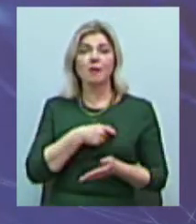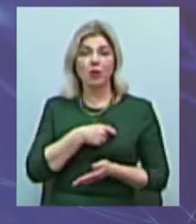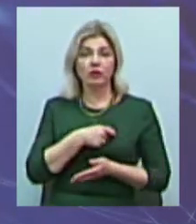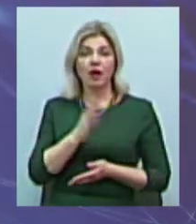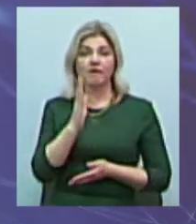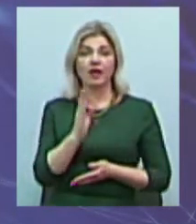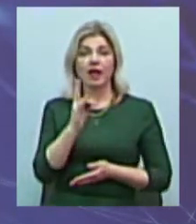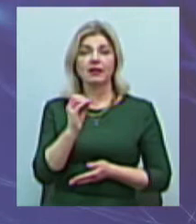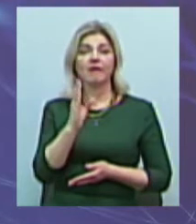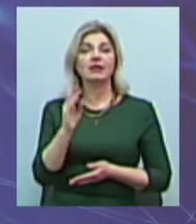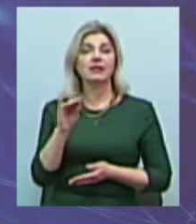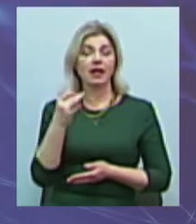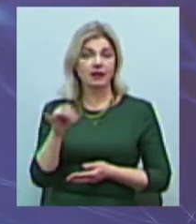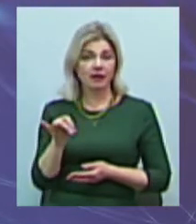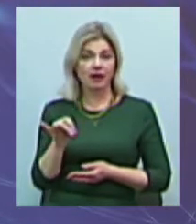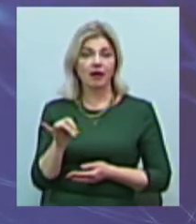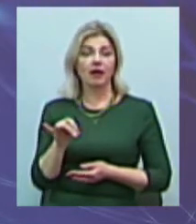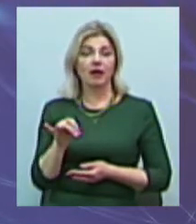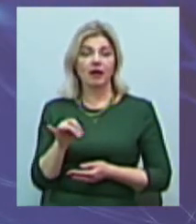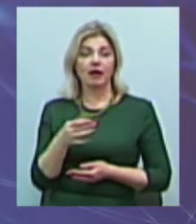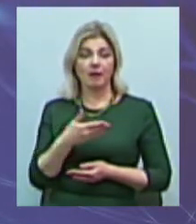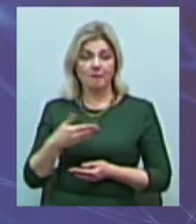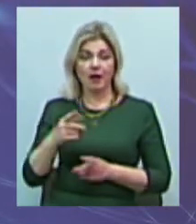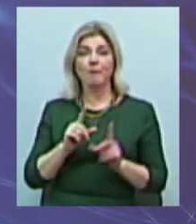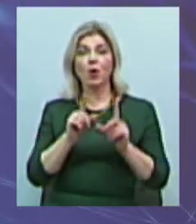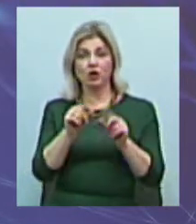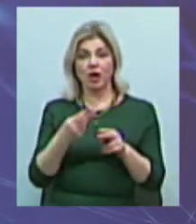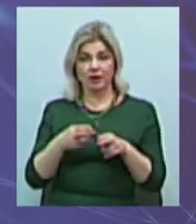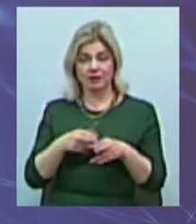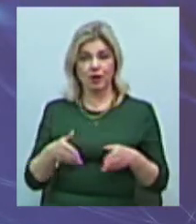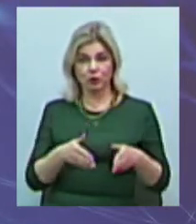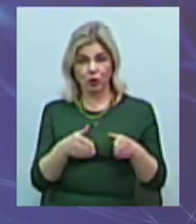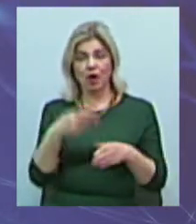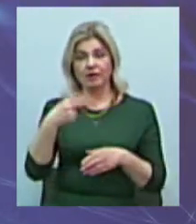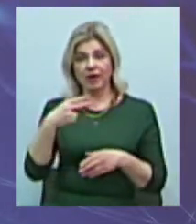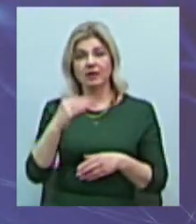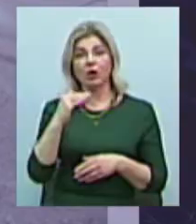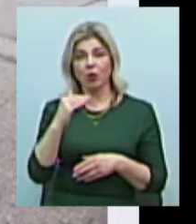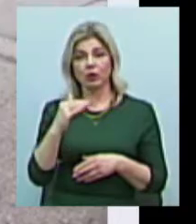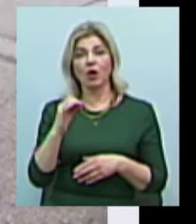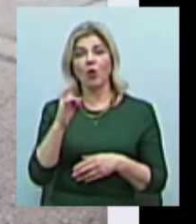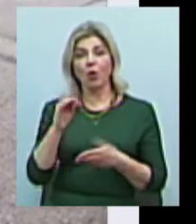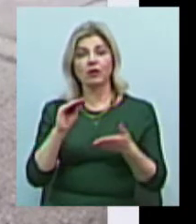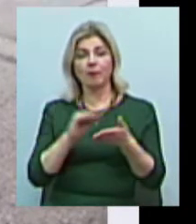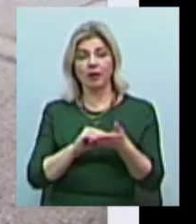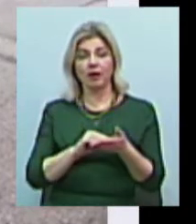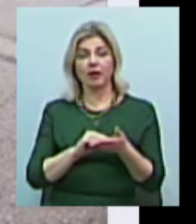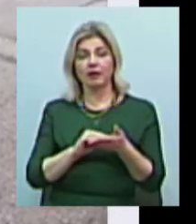Владислав Невеселий, ми, до речі, проїжджали по цій дорозі, він 20 лютого розмістив такий